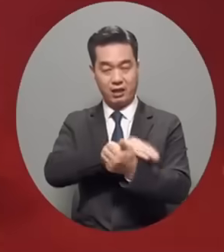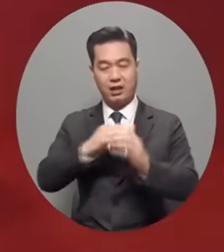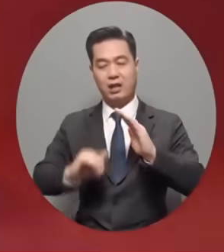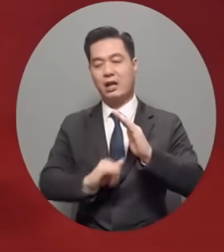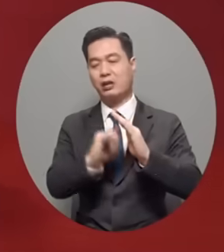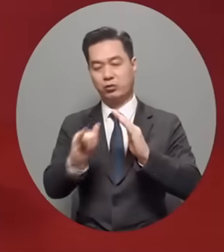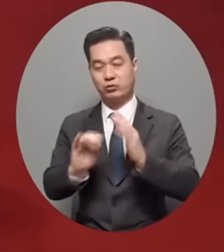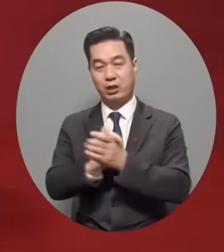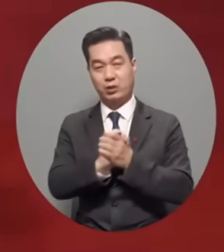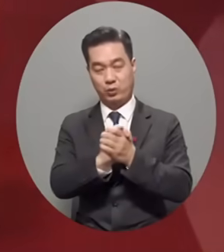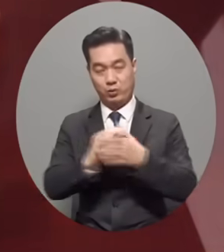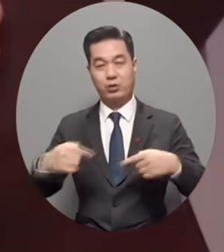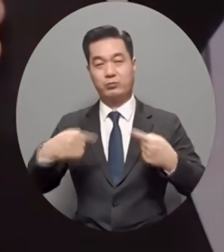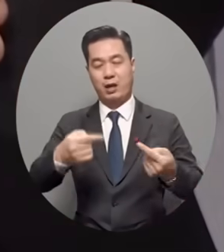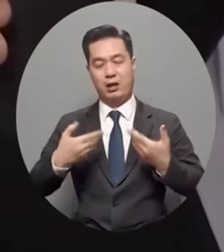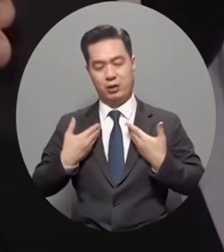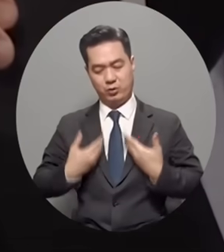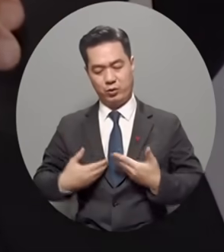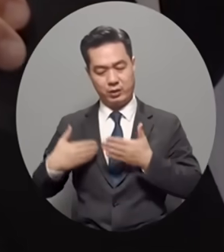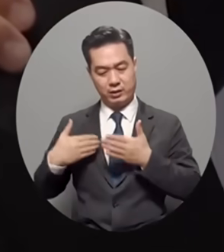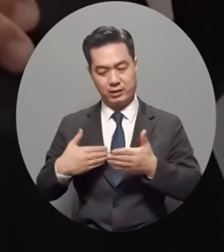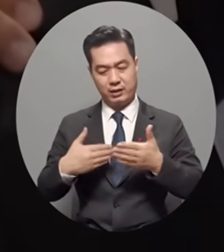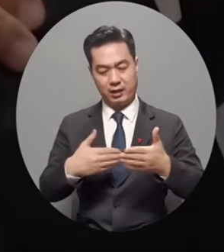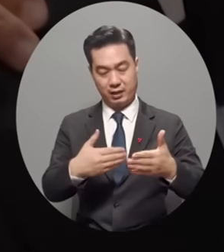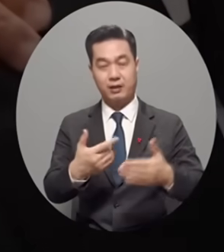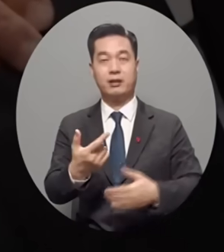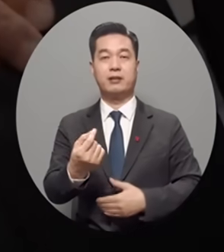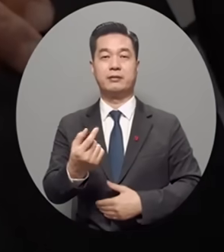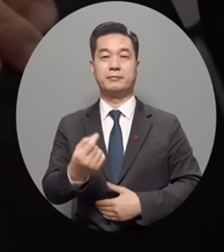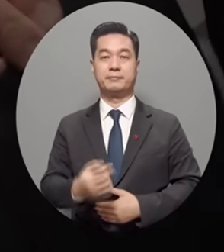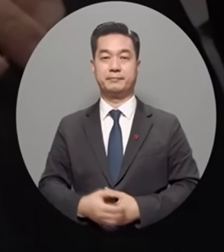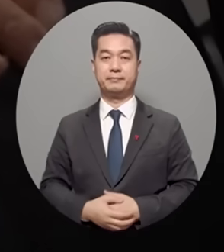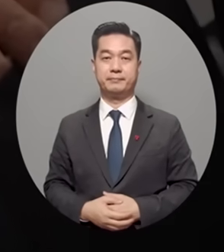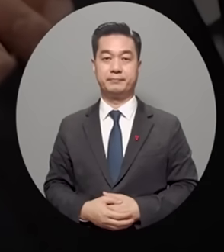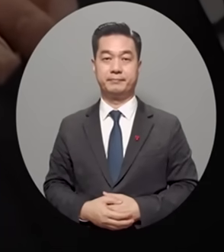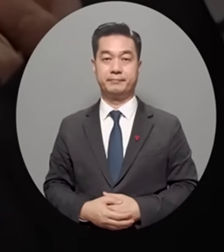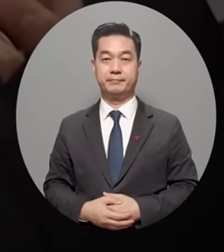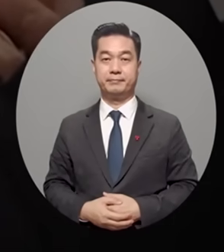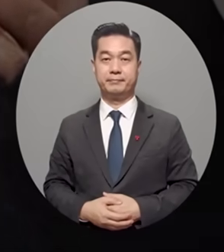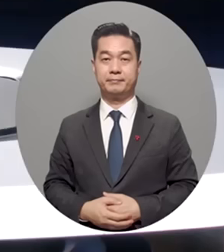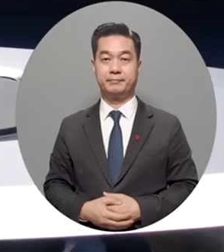참석한 가운데 조용히 치러질 예정입니다. MBC 뉴스 박수희입니다.